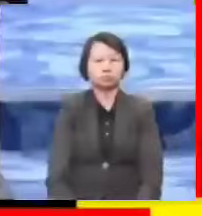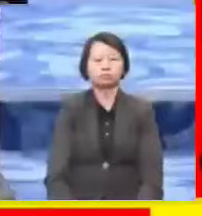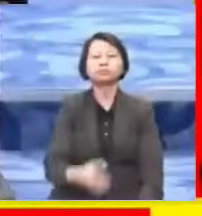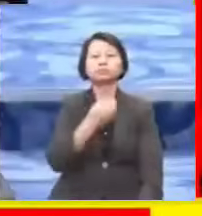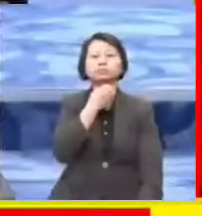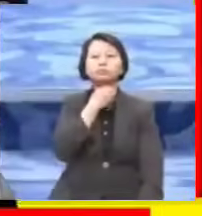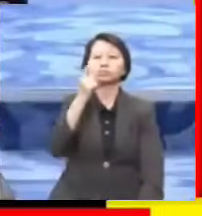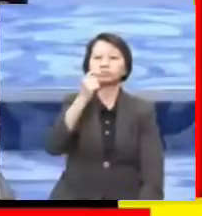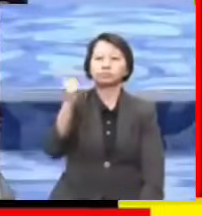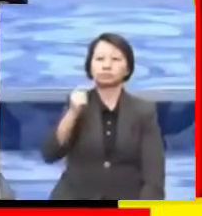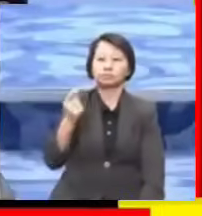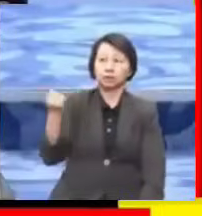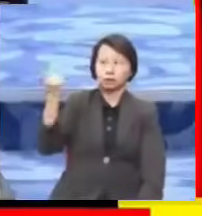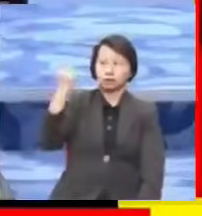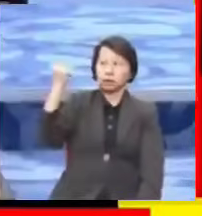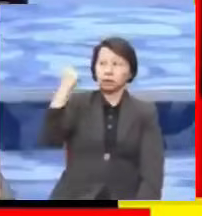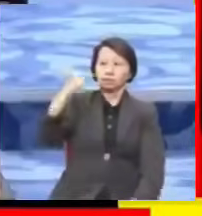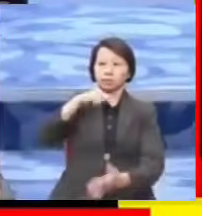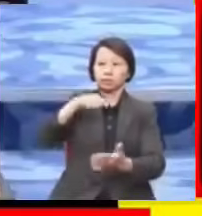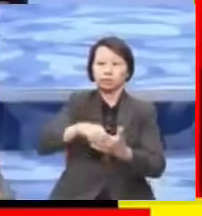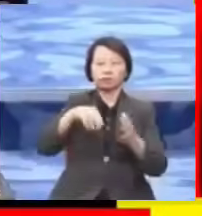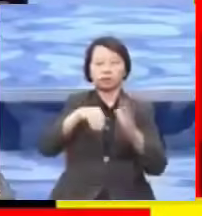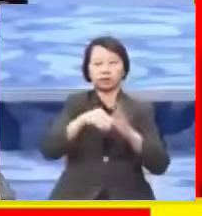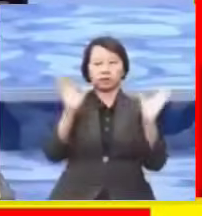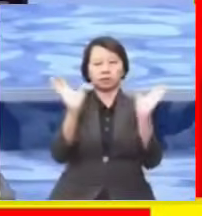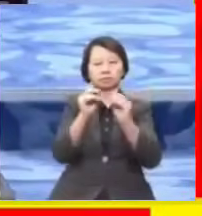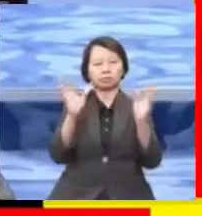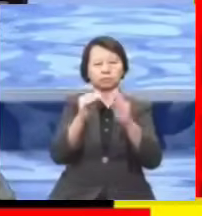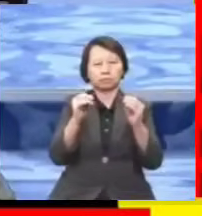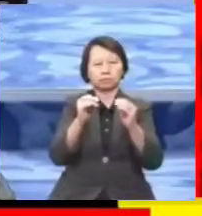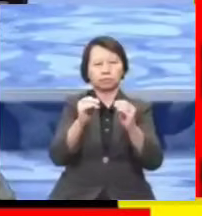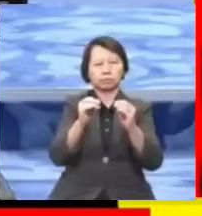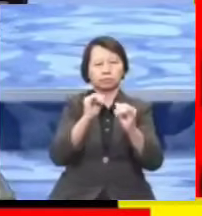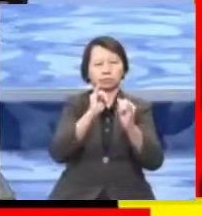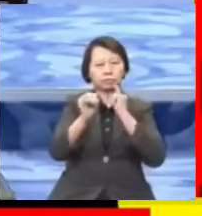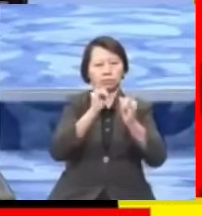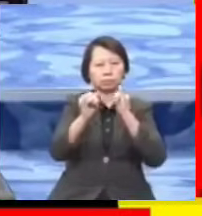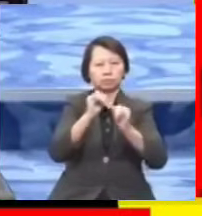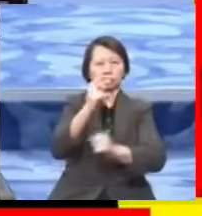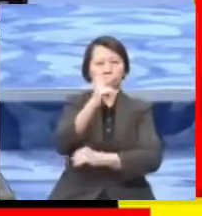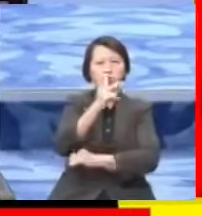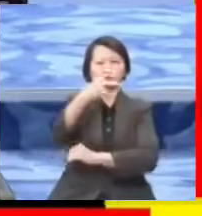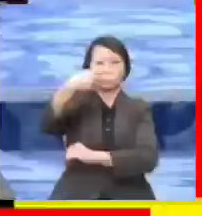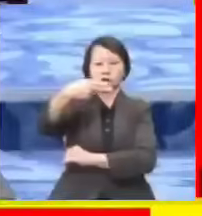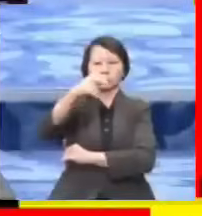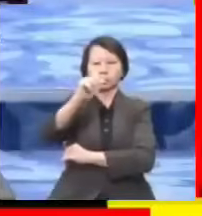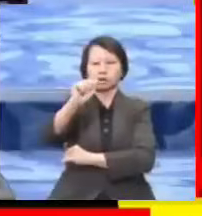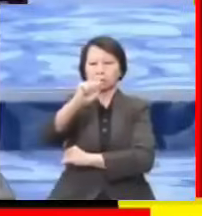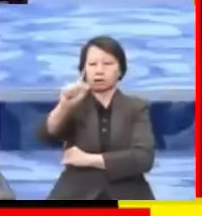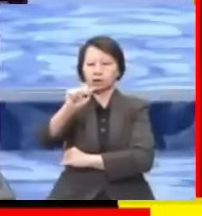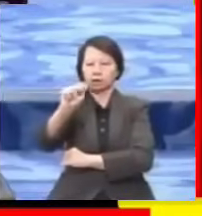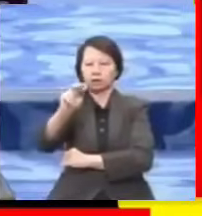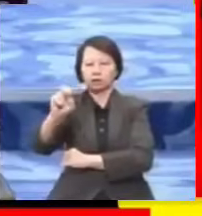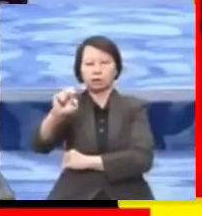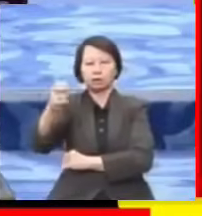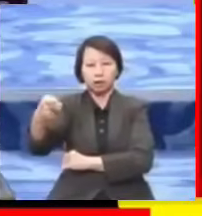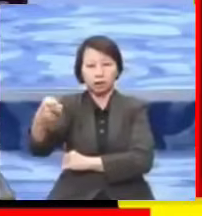Timo, baru-baru ini dalam sidang Mega Trends Khazanah, saya ada